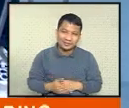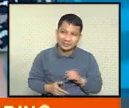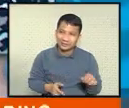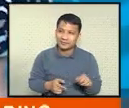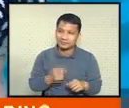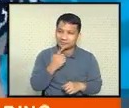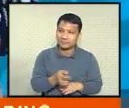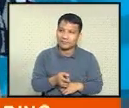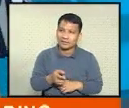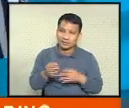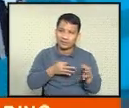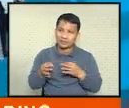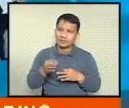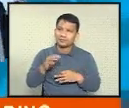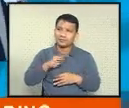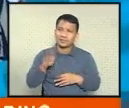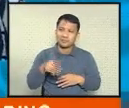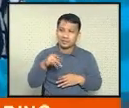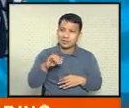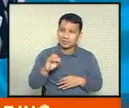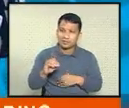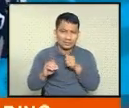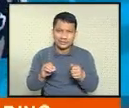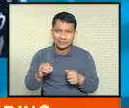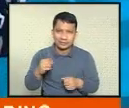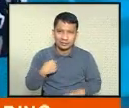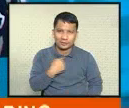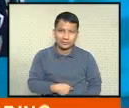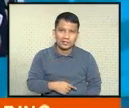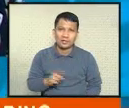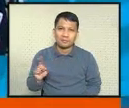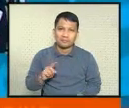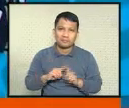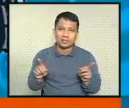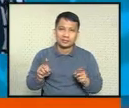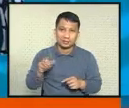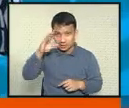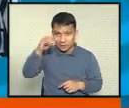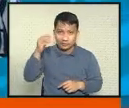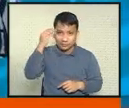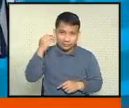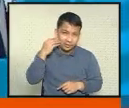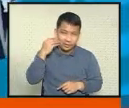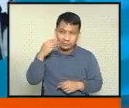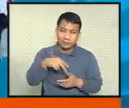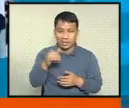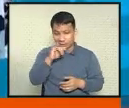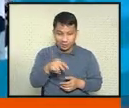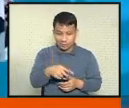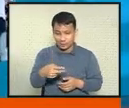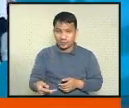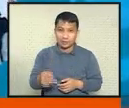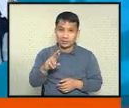Nako, eto nga idol ha, nilinaw nga ng Manila PIO na hindi Chinese, kundi lalaking Korean ang nakitang nakahandusay sa bangketa